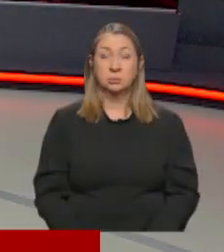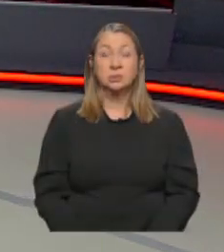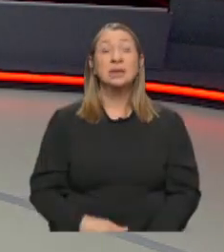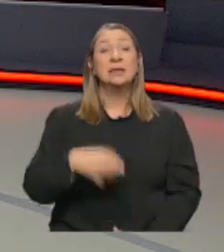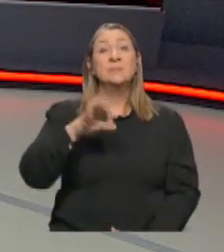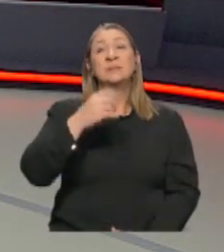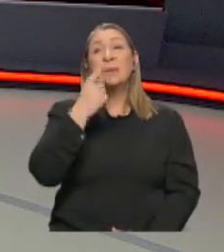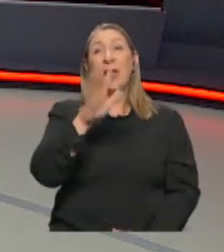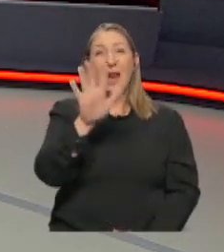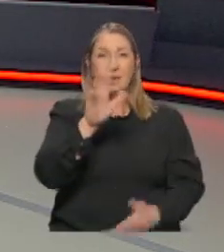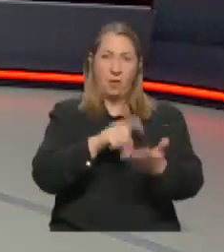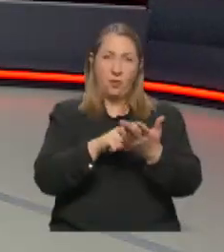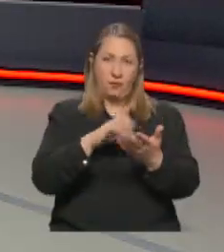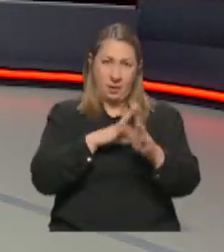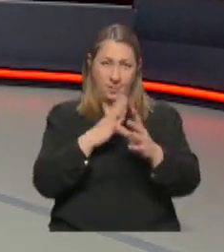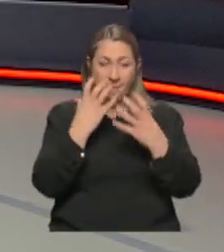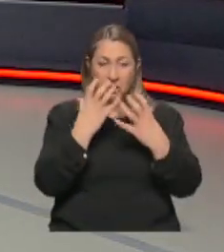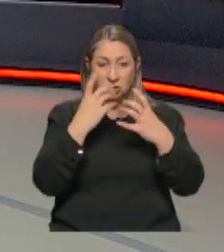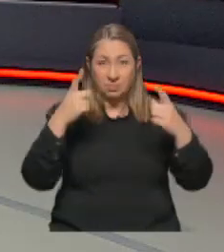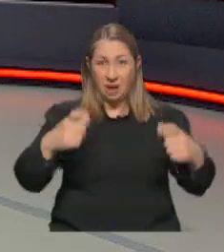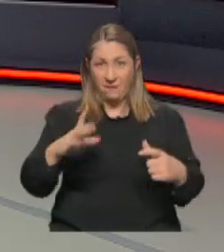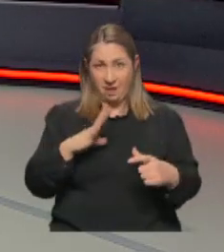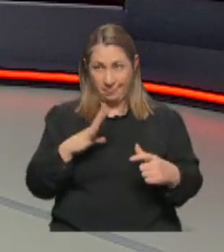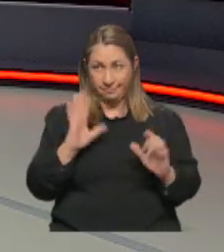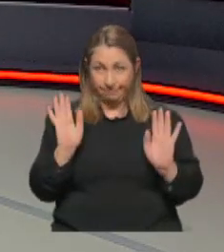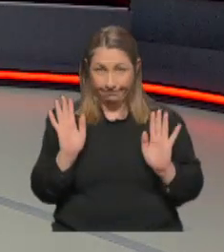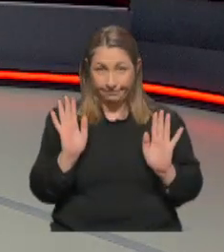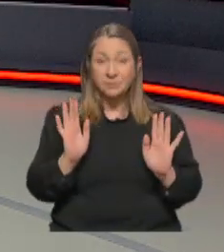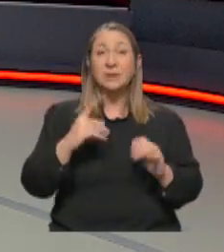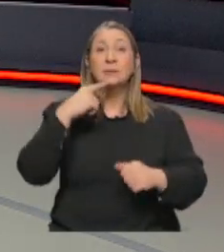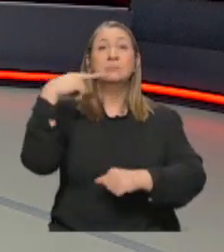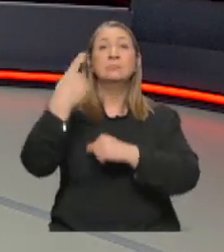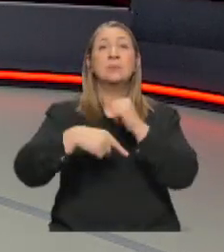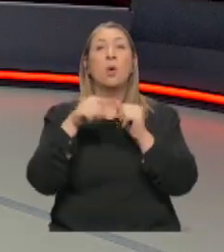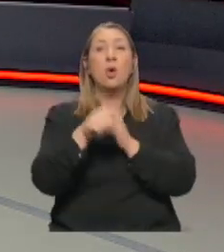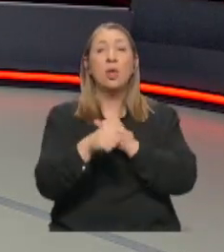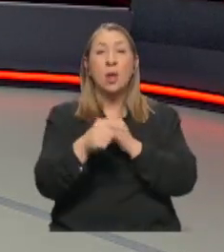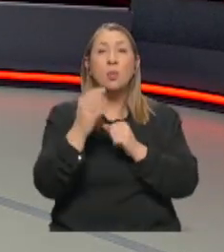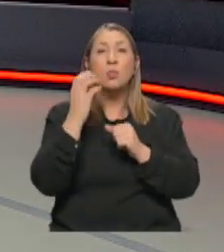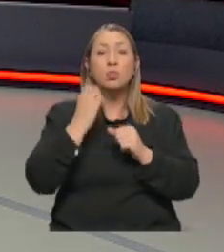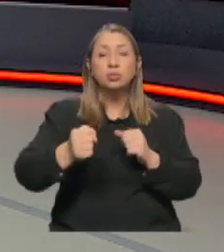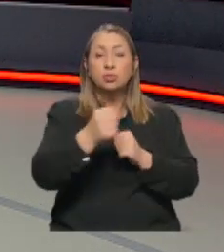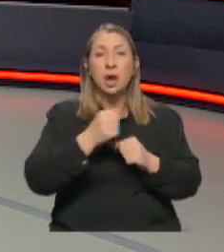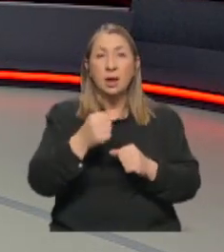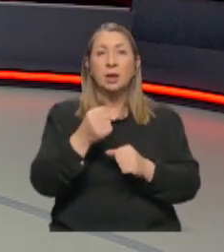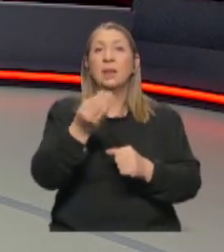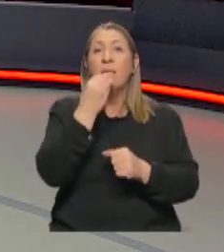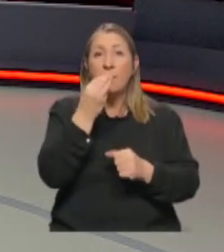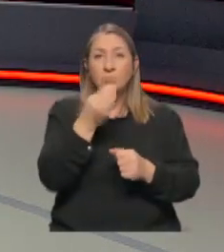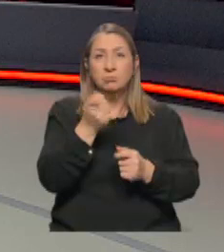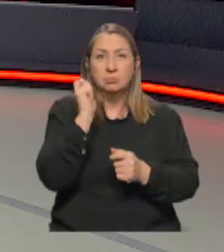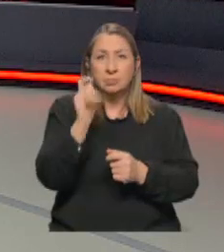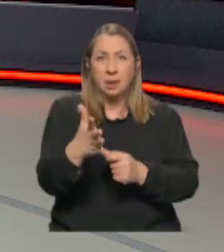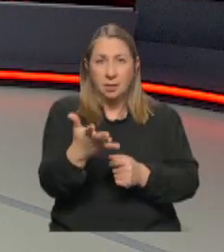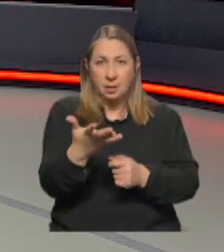Şimdi diyelim ki 50 tavuğunuz var. Bakacakta bir yeriniz var. Senede onlara verdiğiniz buğday fiyatları da arttı. Yem fiyatları arttı.